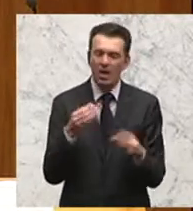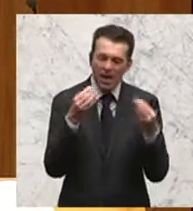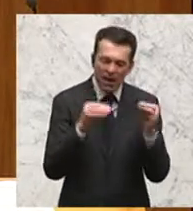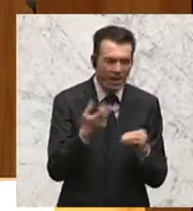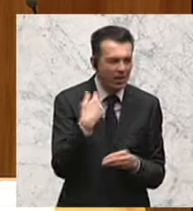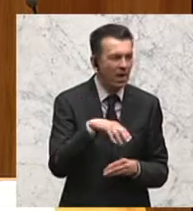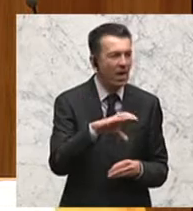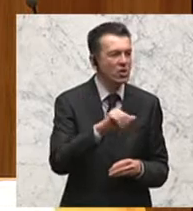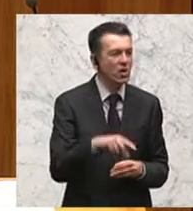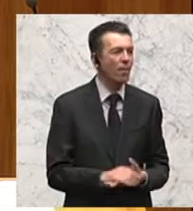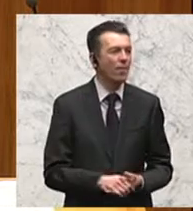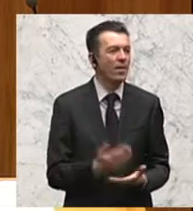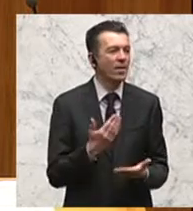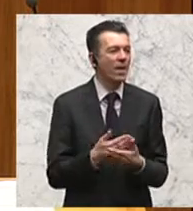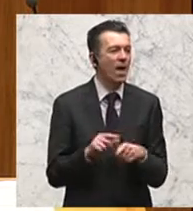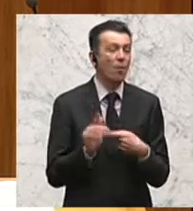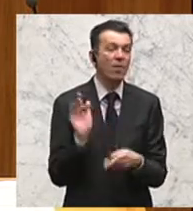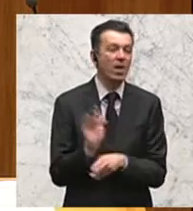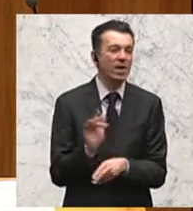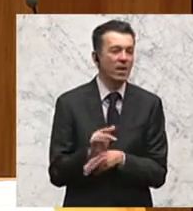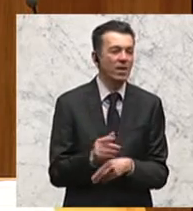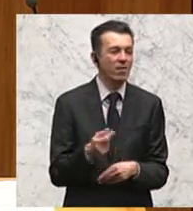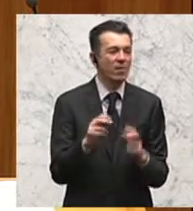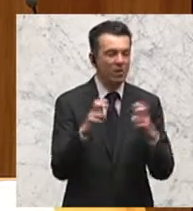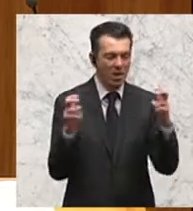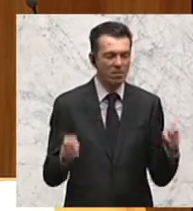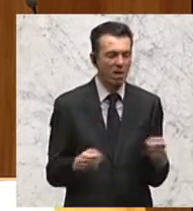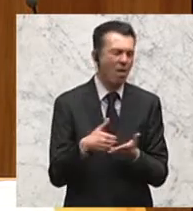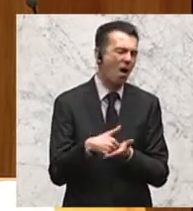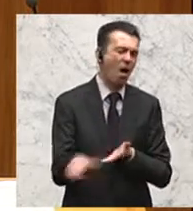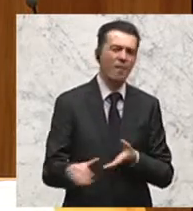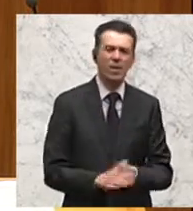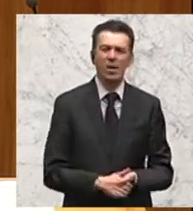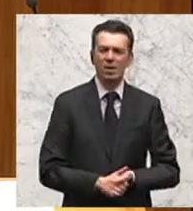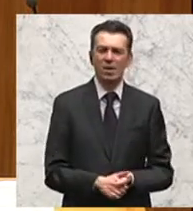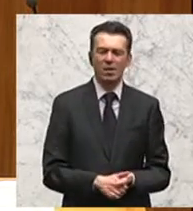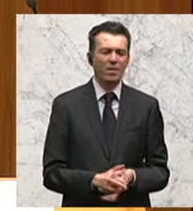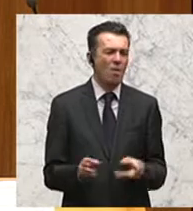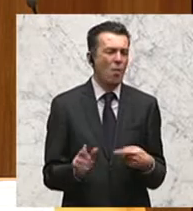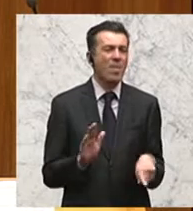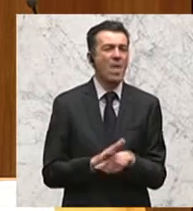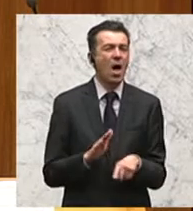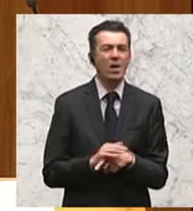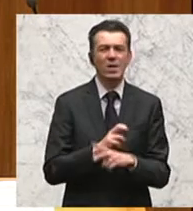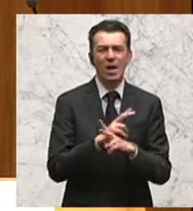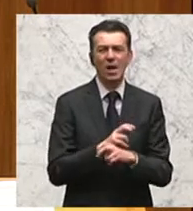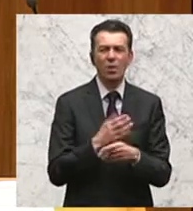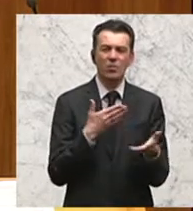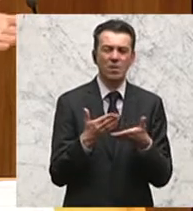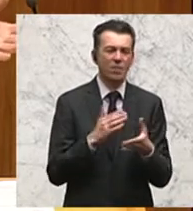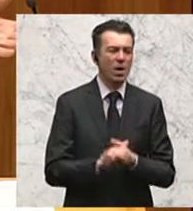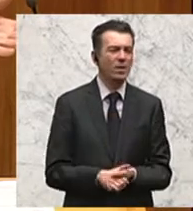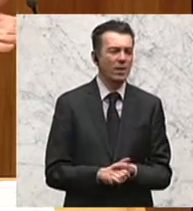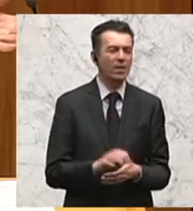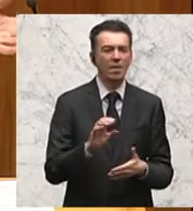daher kritisieren wir diesen Finanzrahmen und lehnen diesen Finanzrahmen auch ab, weil er zum Nachteil Österreichs verhandelt worden ist. Der